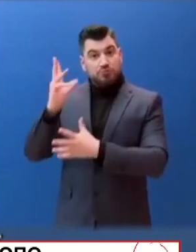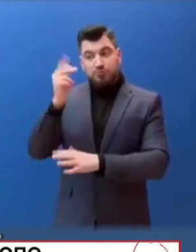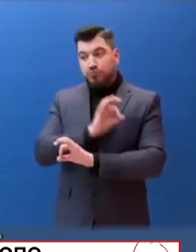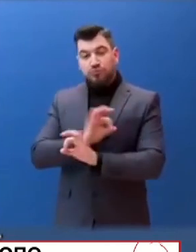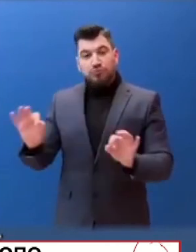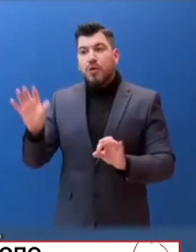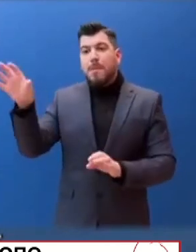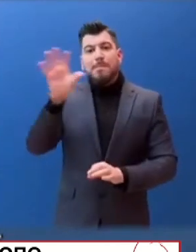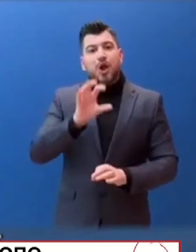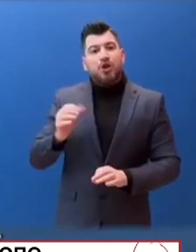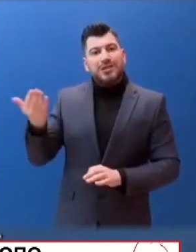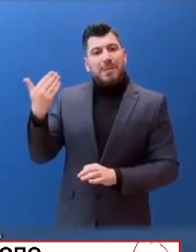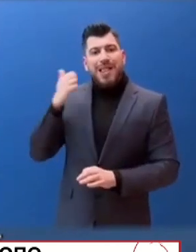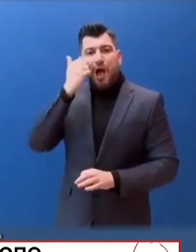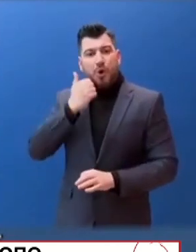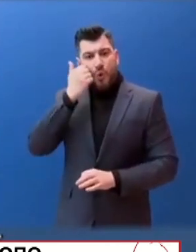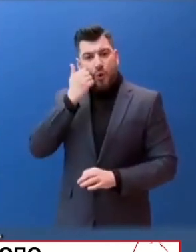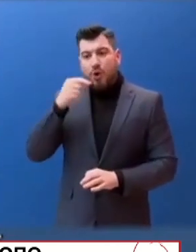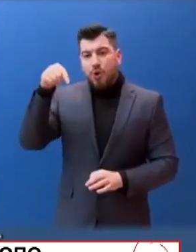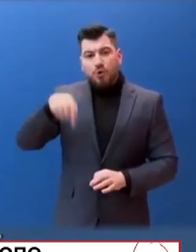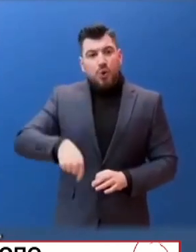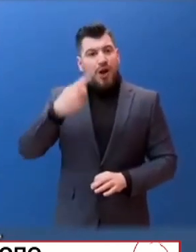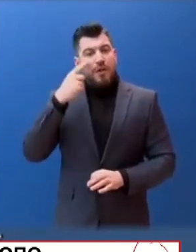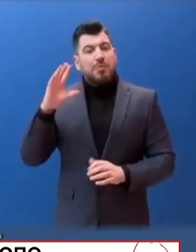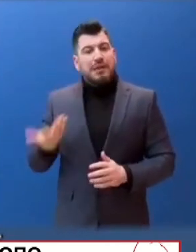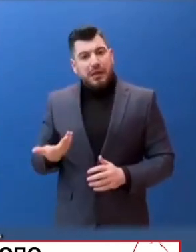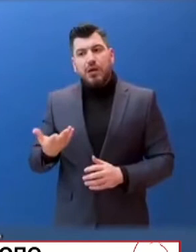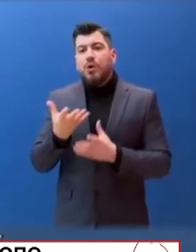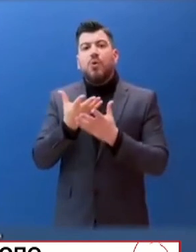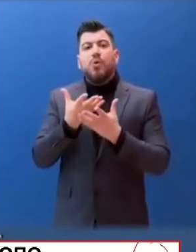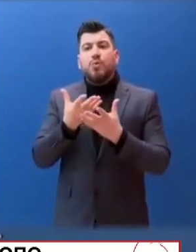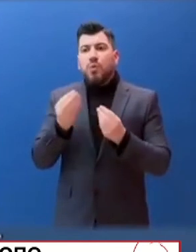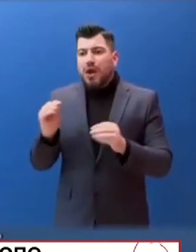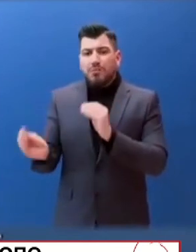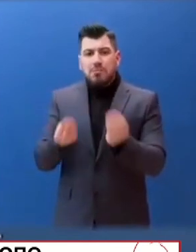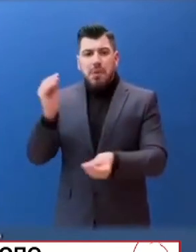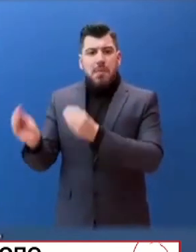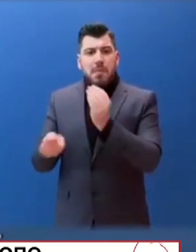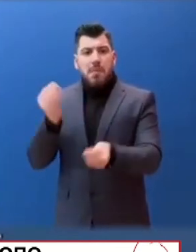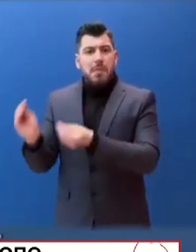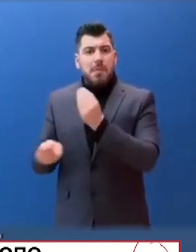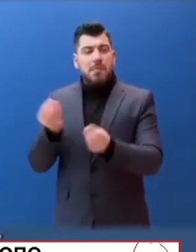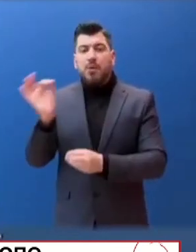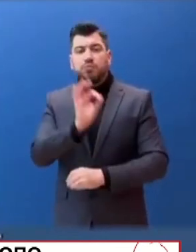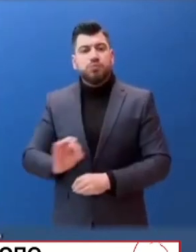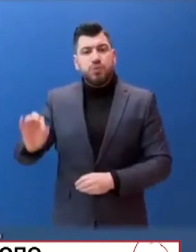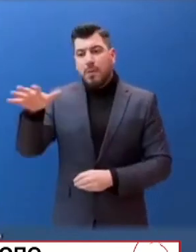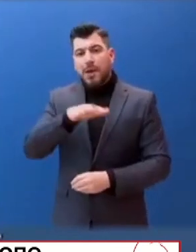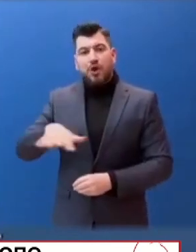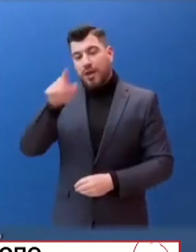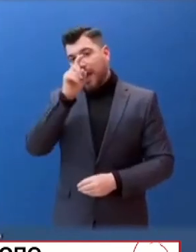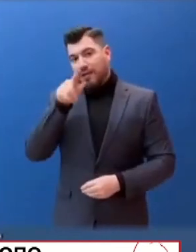σε περιοχές που ήταν επιβαρημένες, τις τελευταίες μέρες έχουμε έξαρση κρουσμάτων κυρίως στην